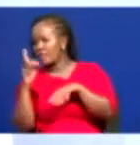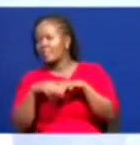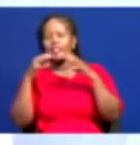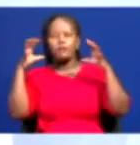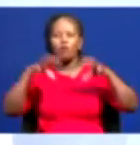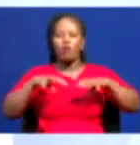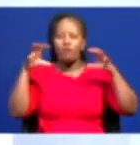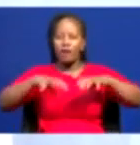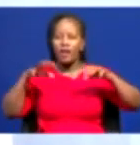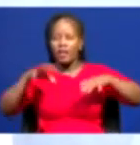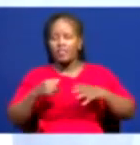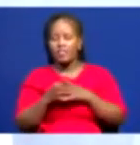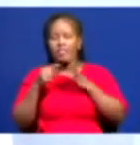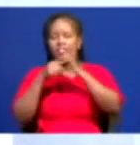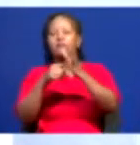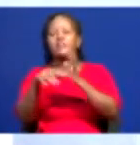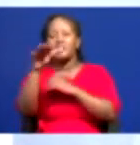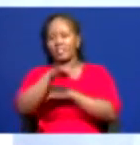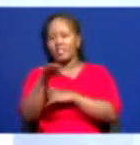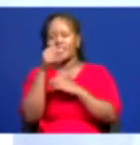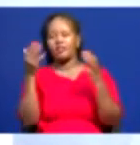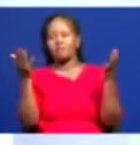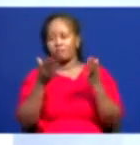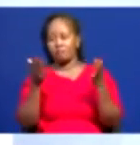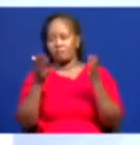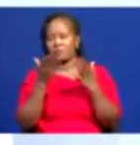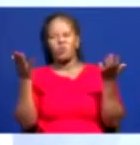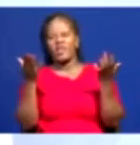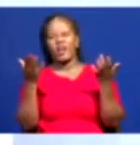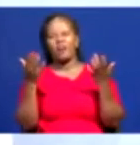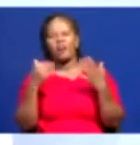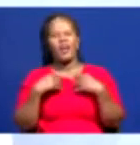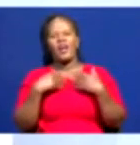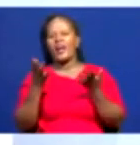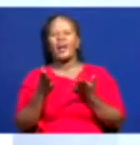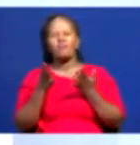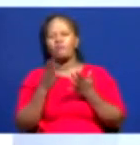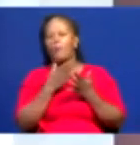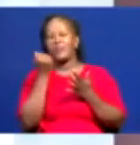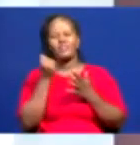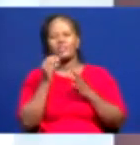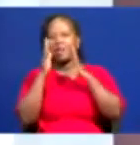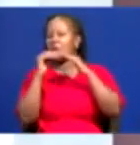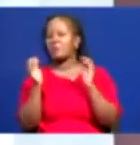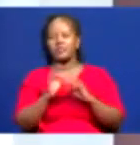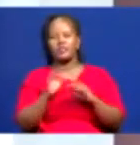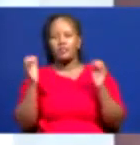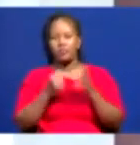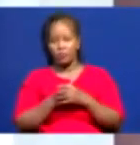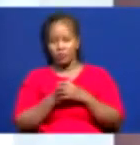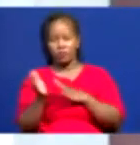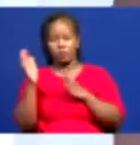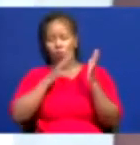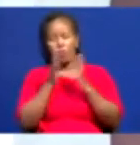especially areas that have not been that are not formal houses per se. Kulingana na idara ya utabiri wa